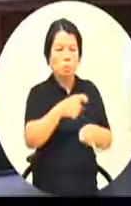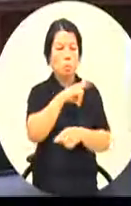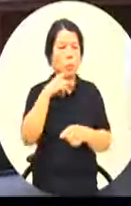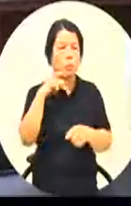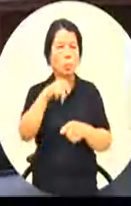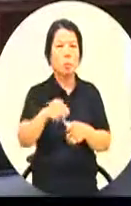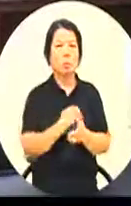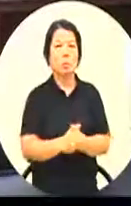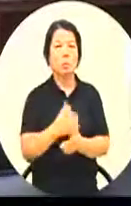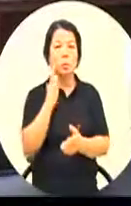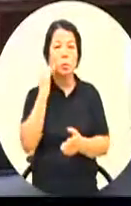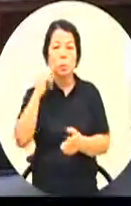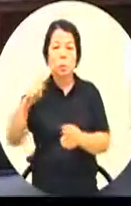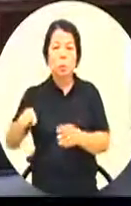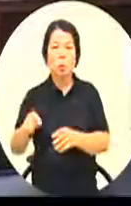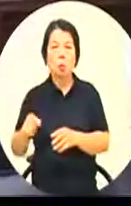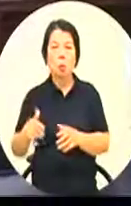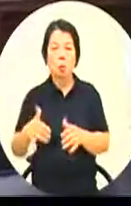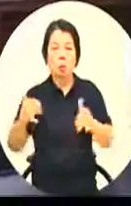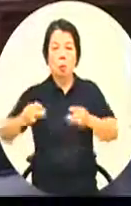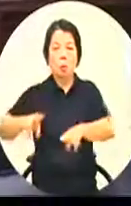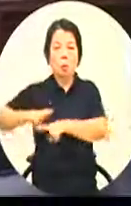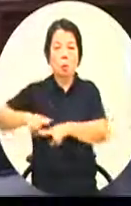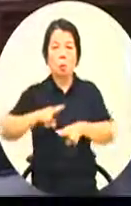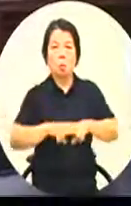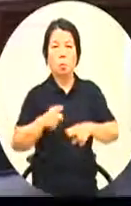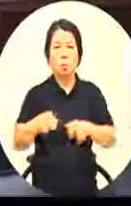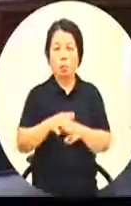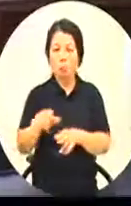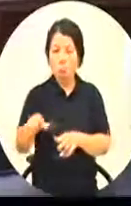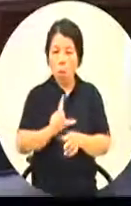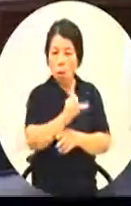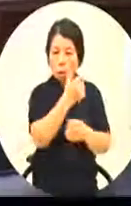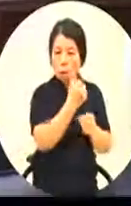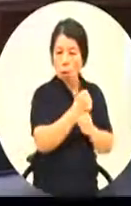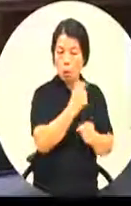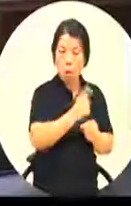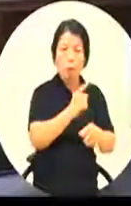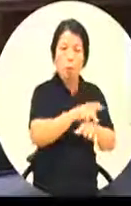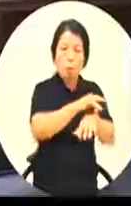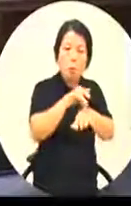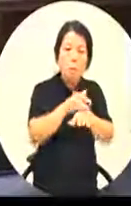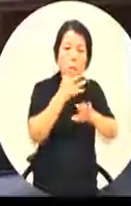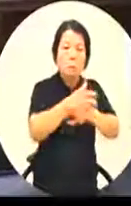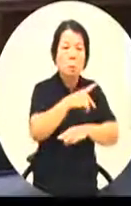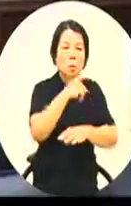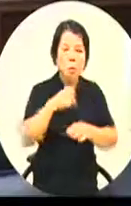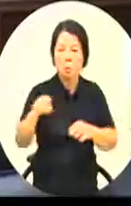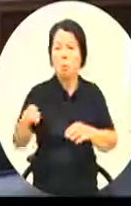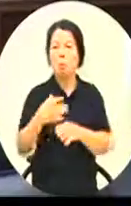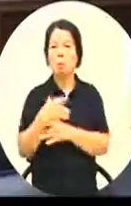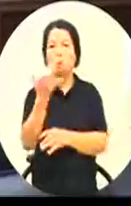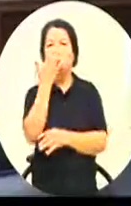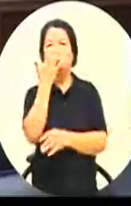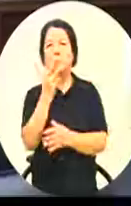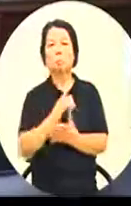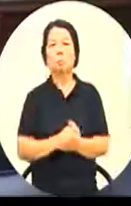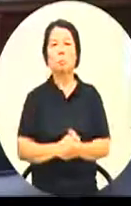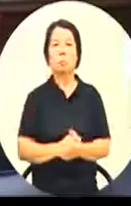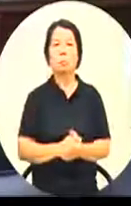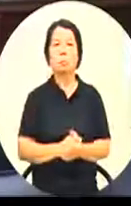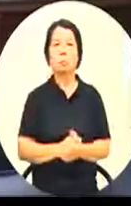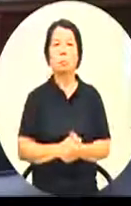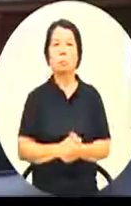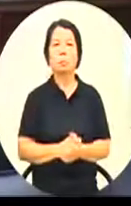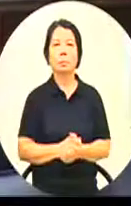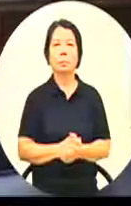置的小朋友，他幼稚园有上过了，那他就可能会觉得他怎么会，你都知道我都不知道，就是这样子。那